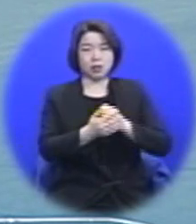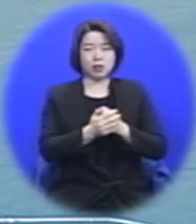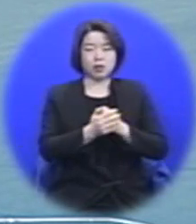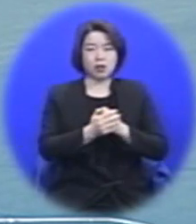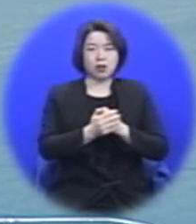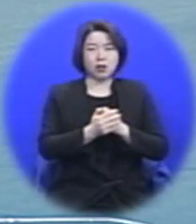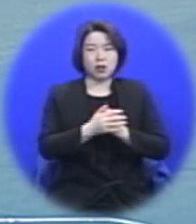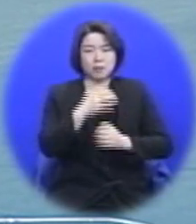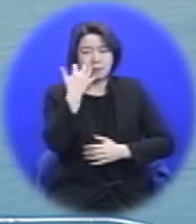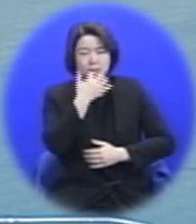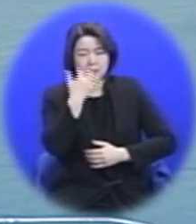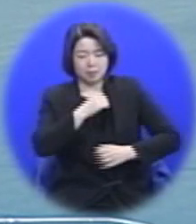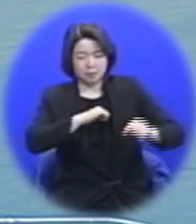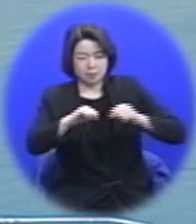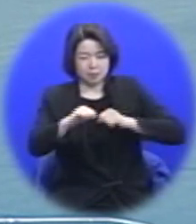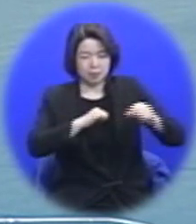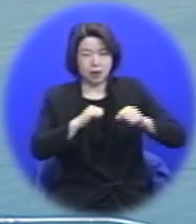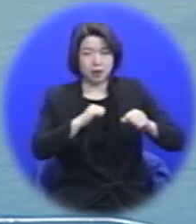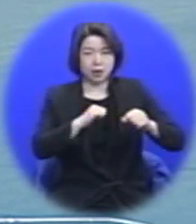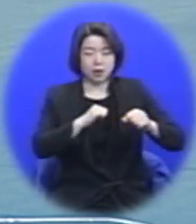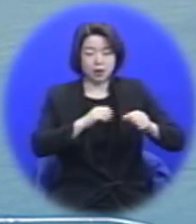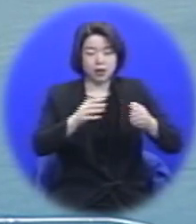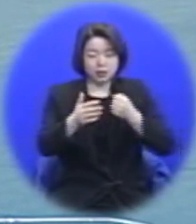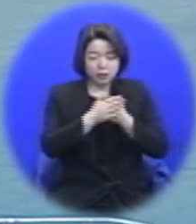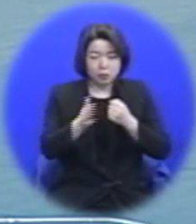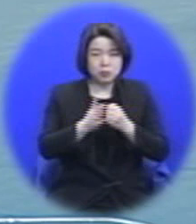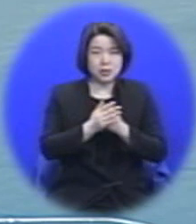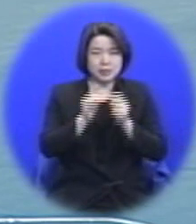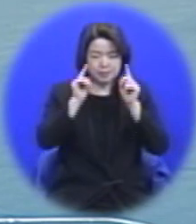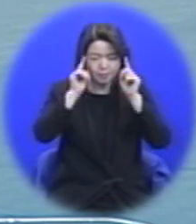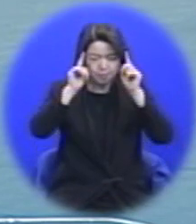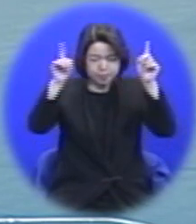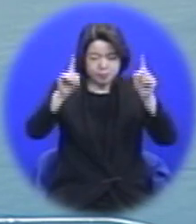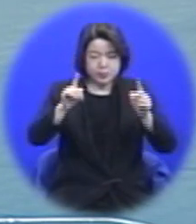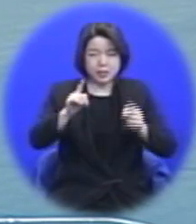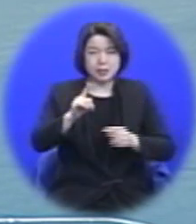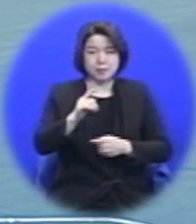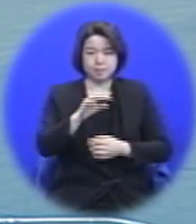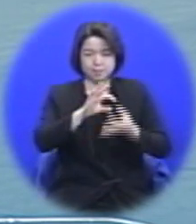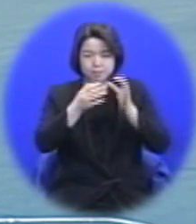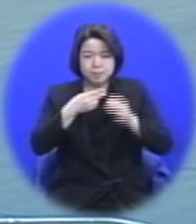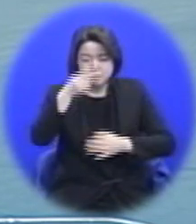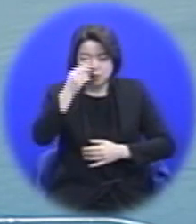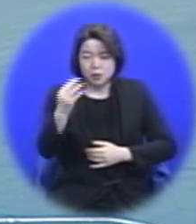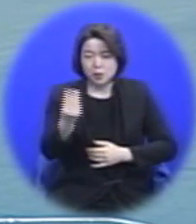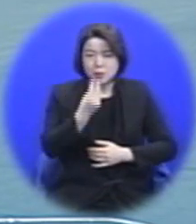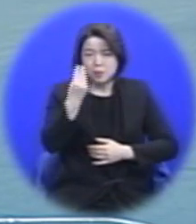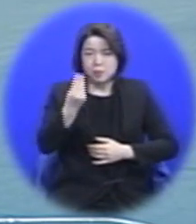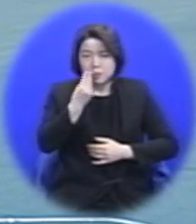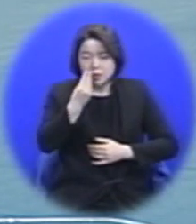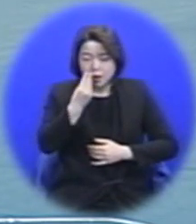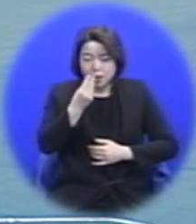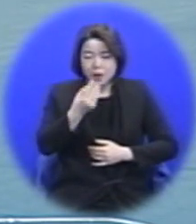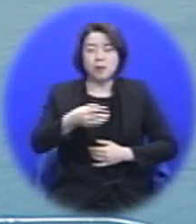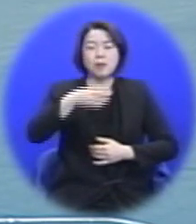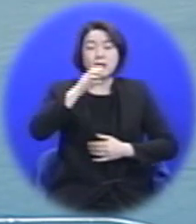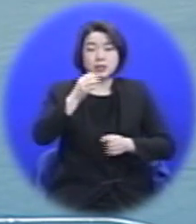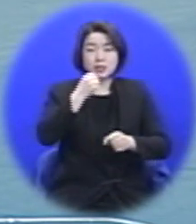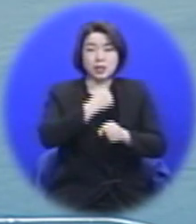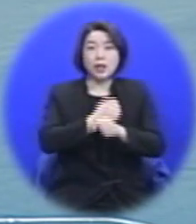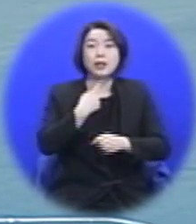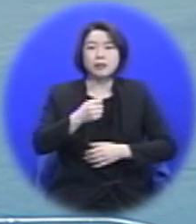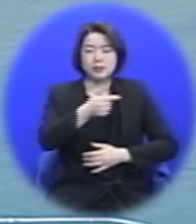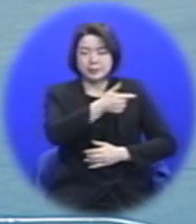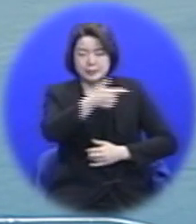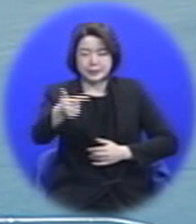음행으로서 빚은 진노의 포도주를 모든 민족들에게 마시게 했던 큰 도시 바벨론이 이제